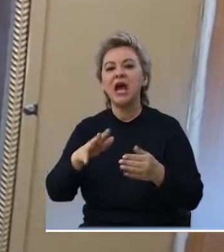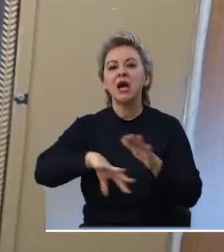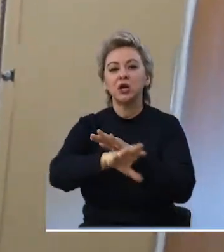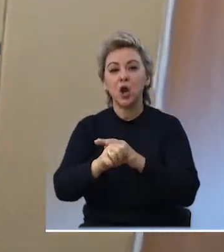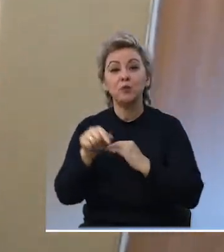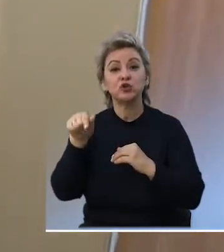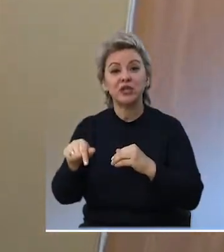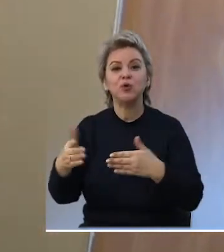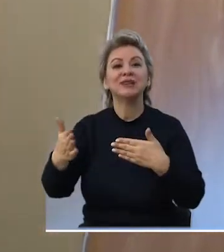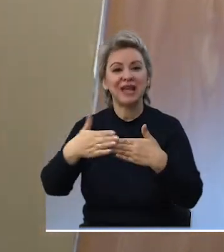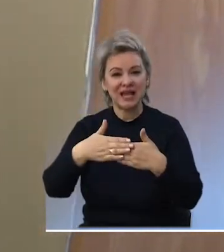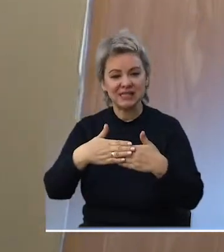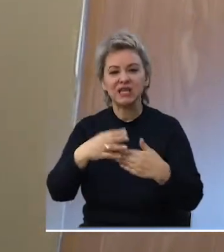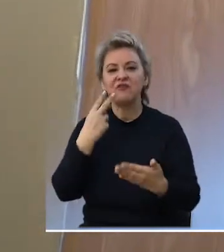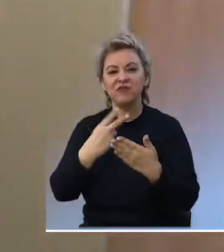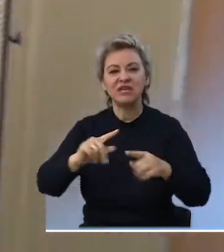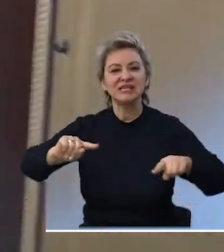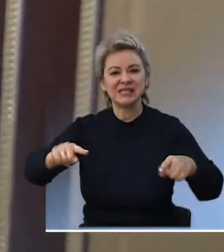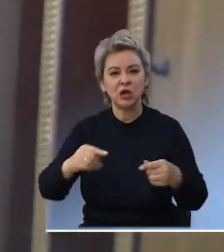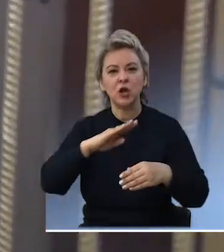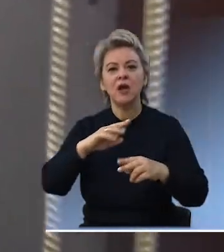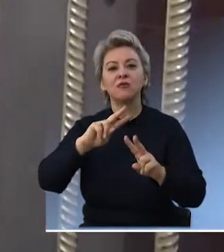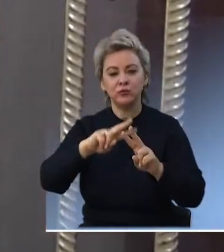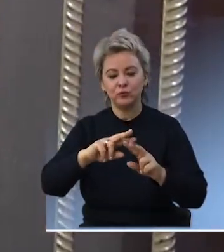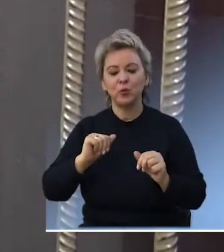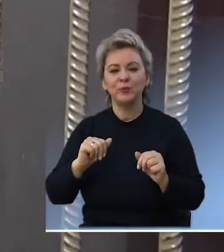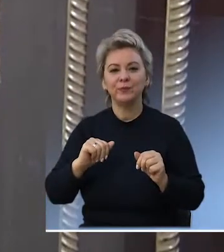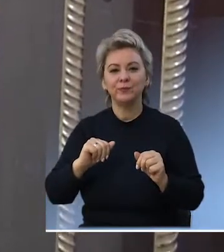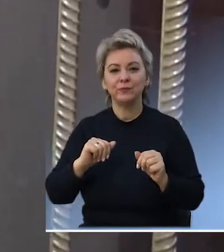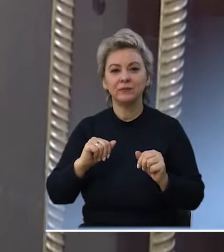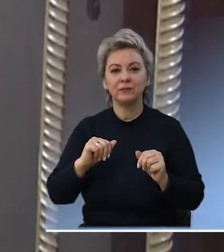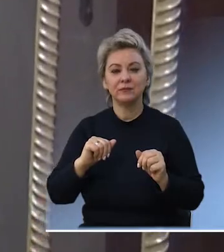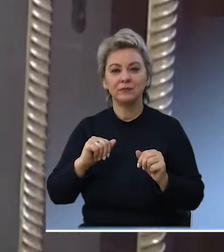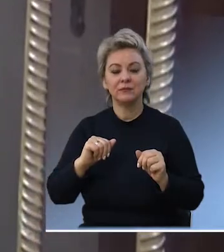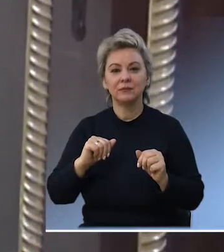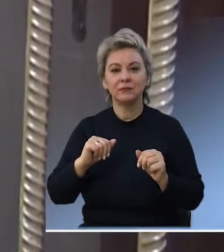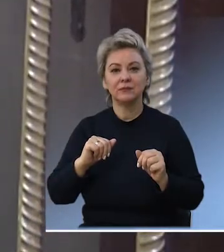«Грабеж». Подозреваемому избрана мера пресечения в виде заключения под стражу.